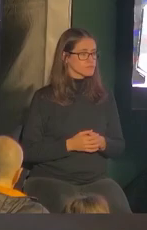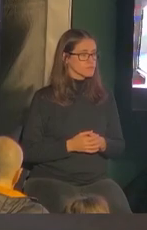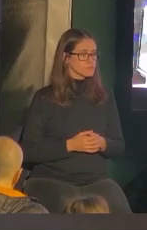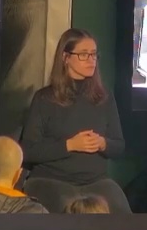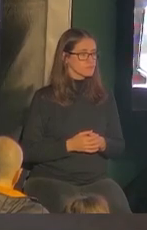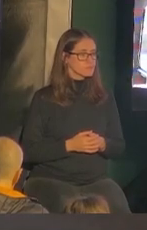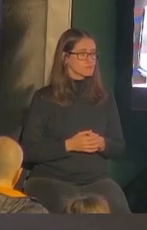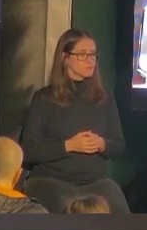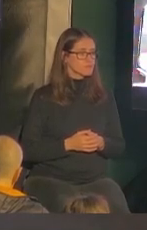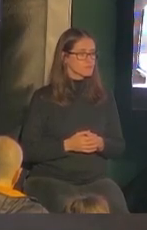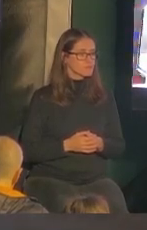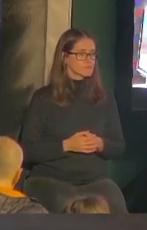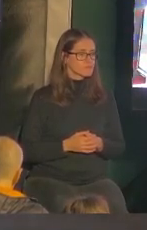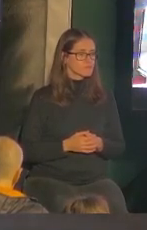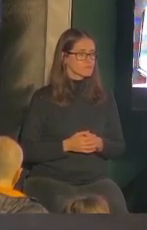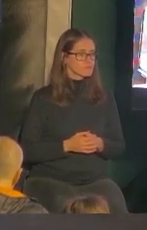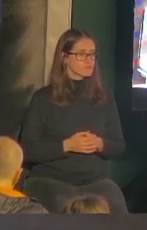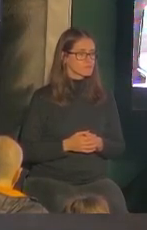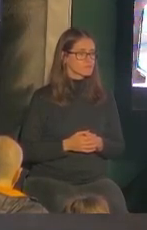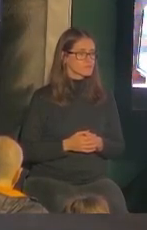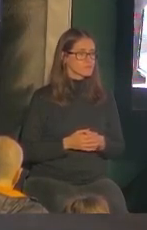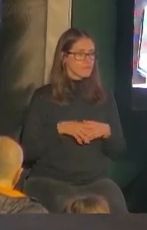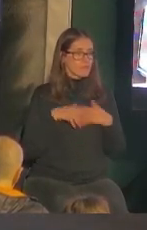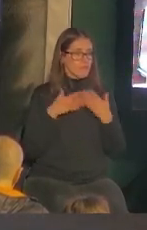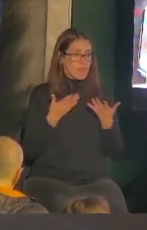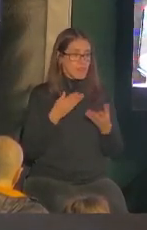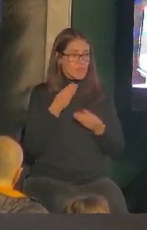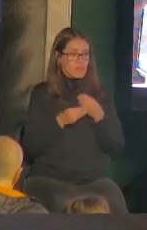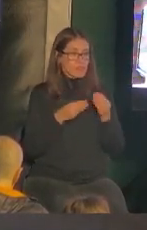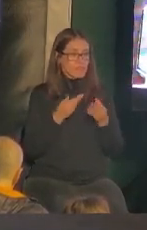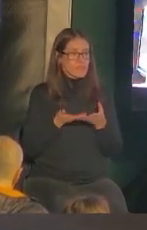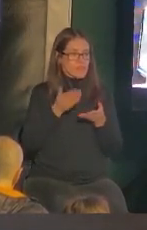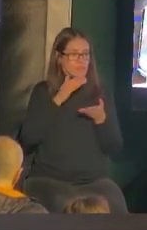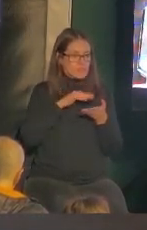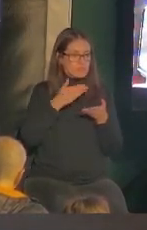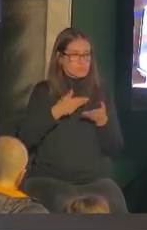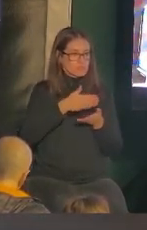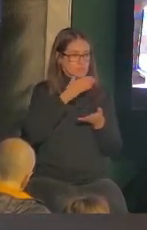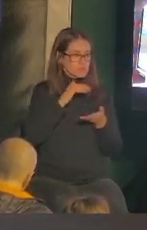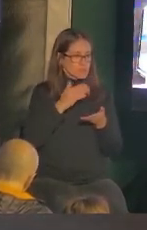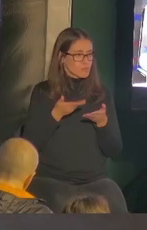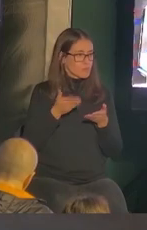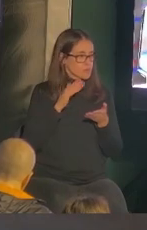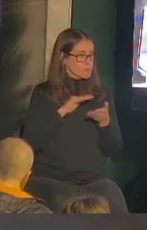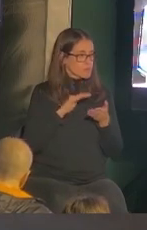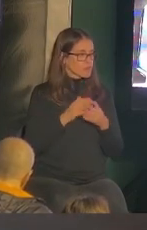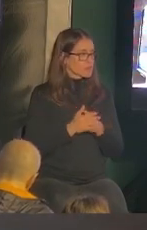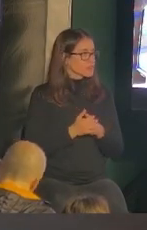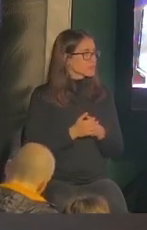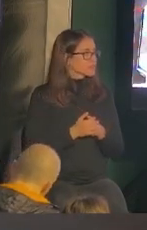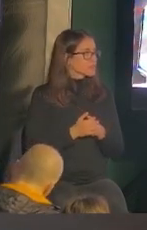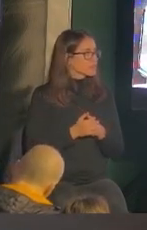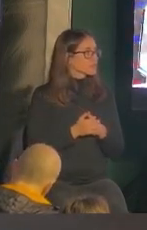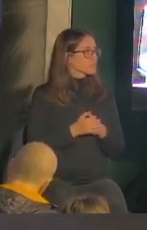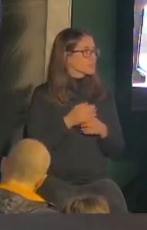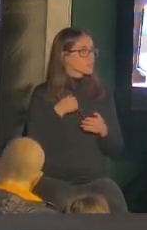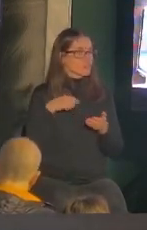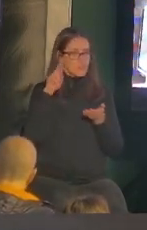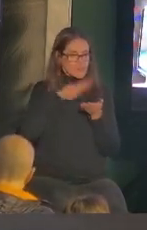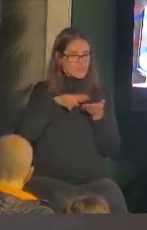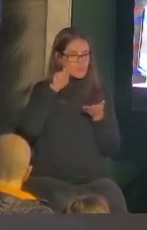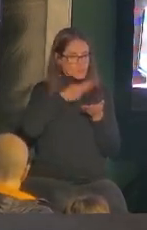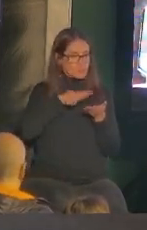I ara, amb moviments al volvents, el que farem... És que això ho repeteixo moltes vegades a